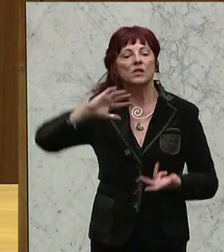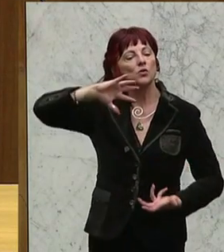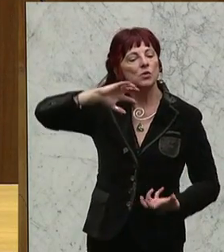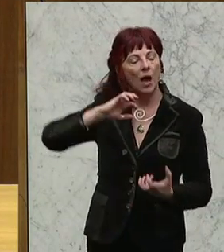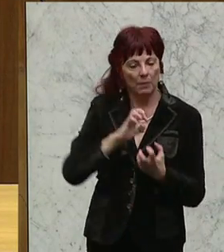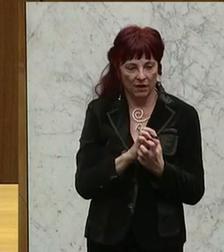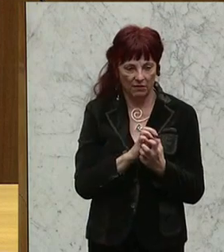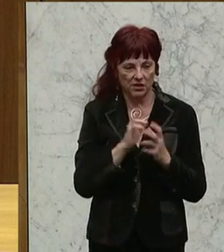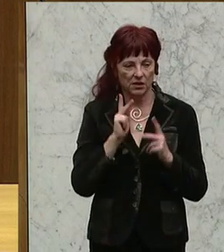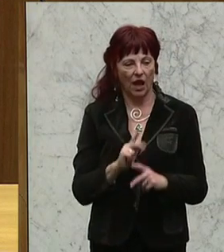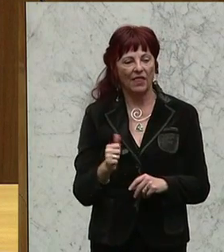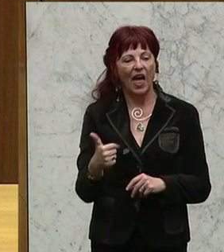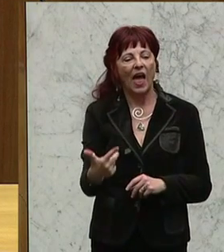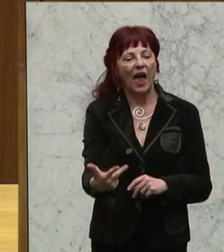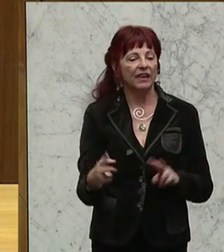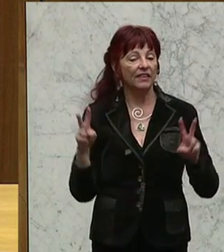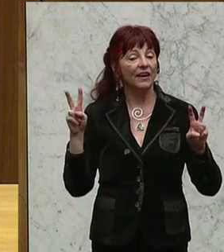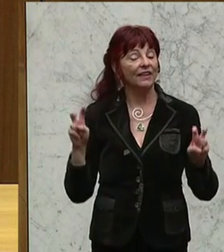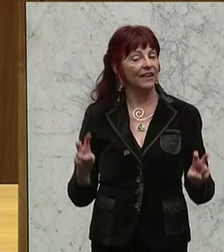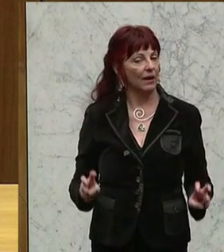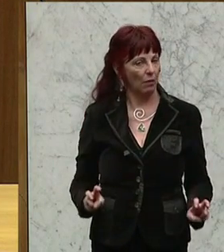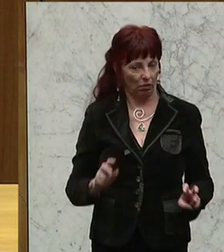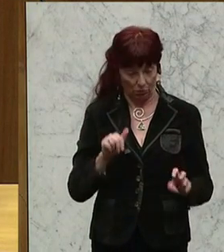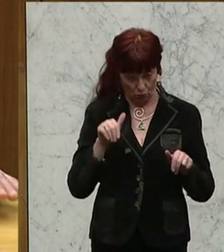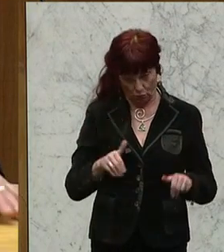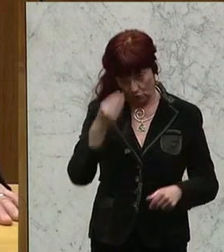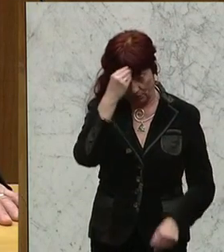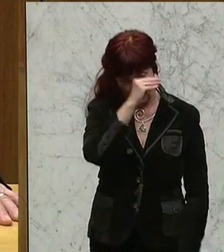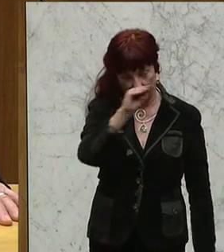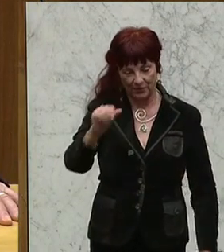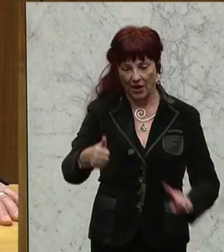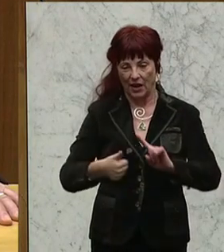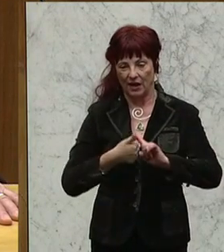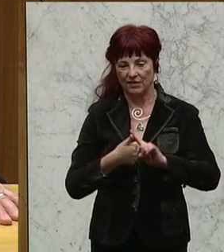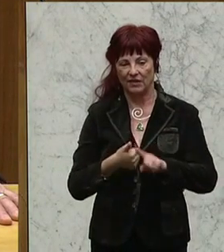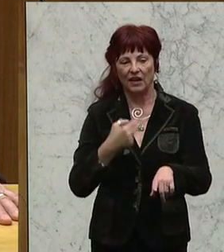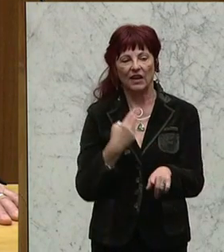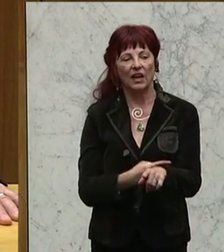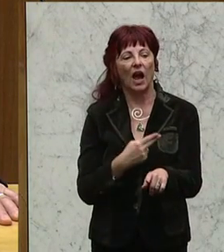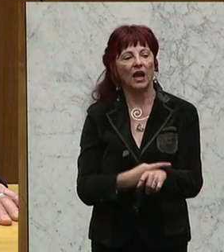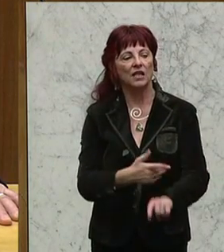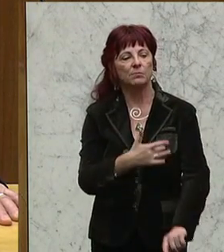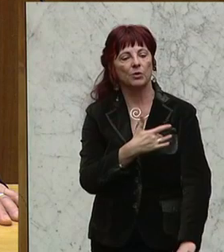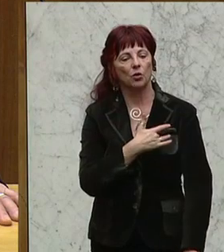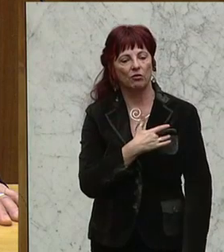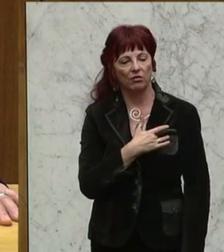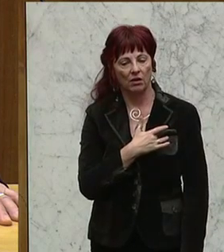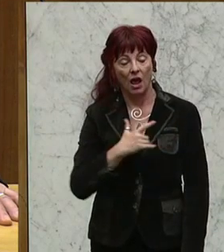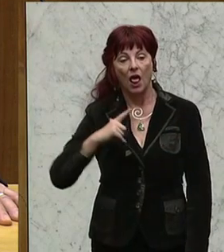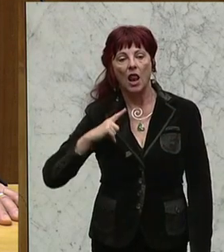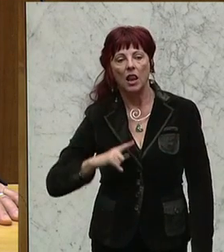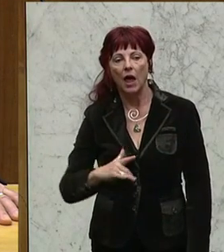einige Thesen äh nicht vorenthalten und halte fest krankheitsbetroffen und leidbetroffen sind die